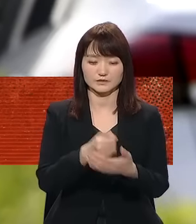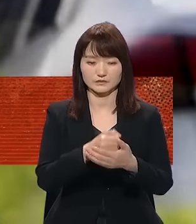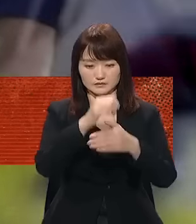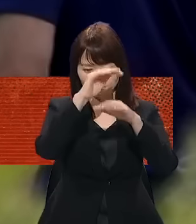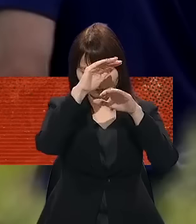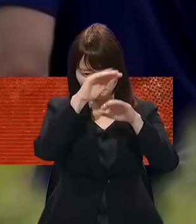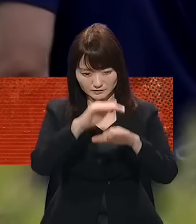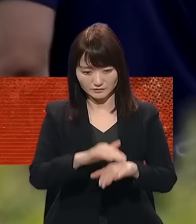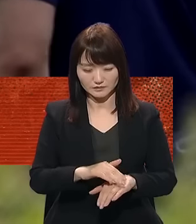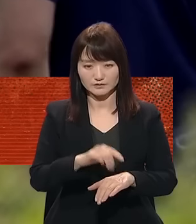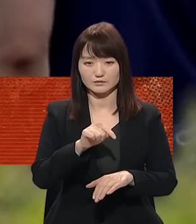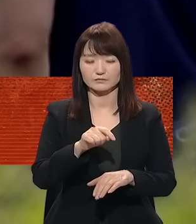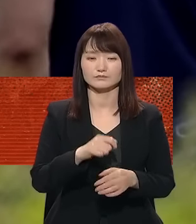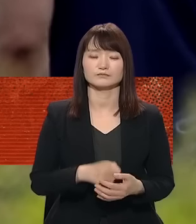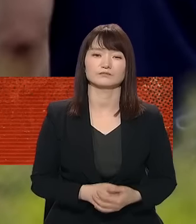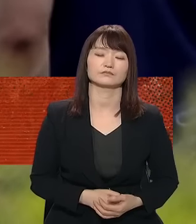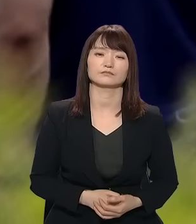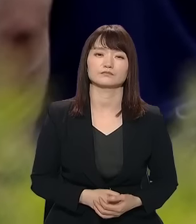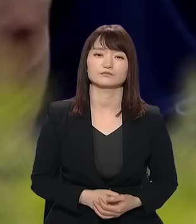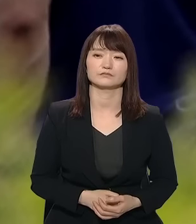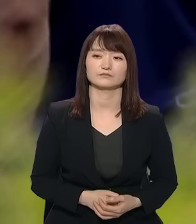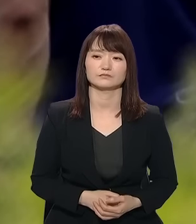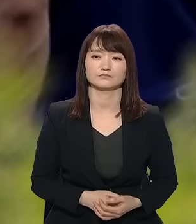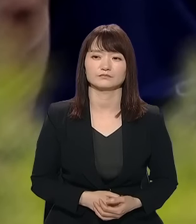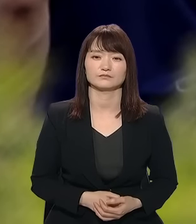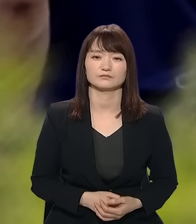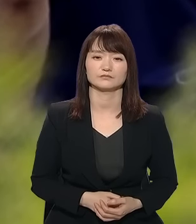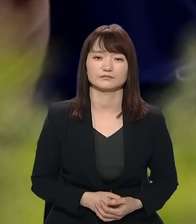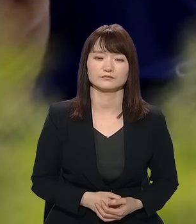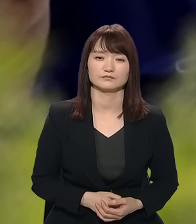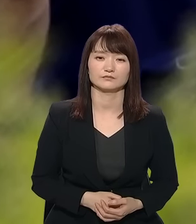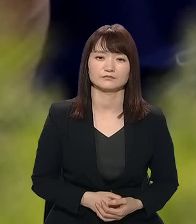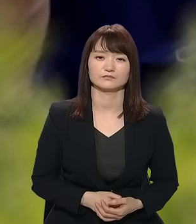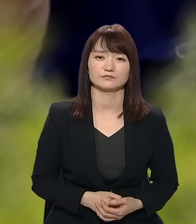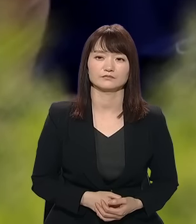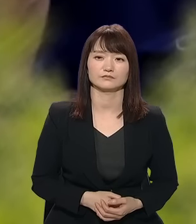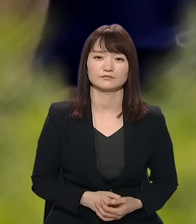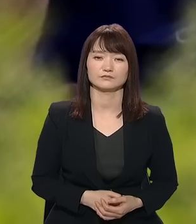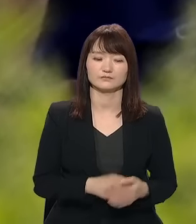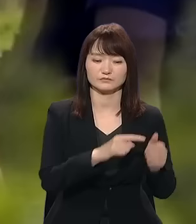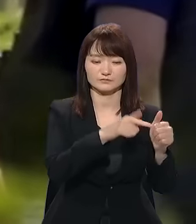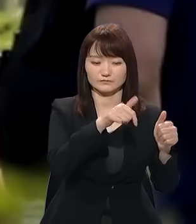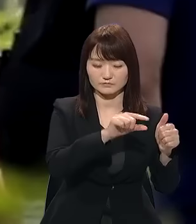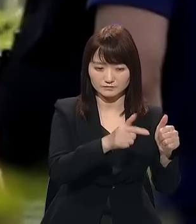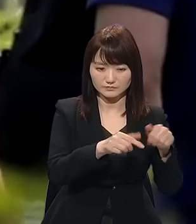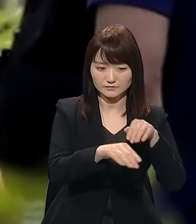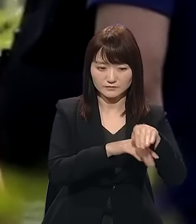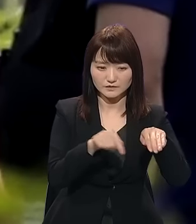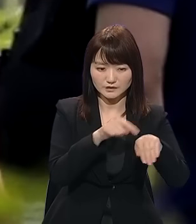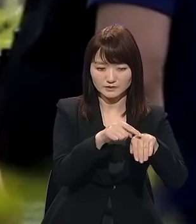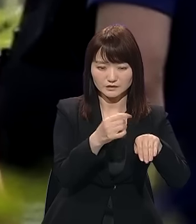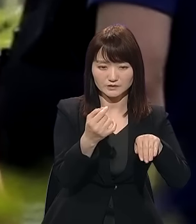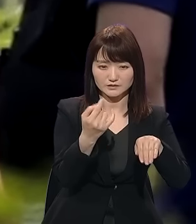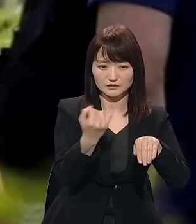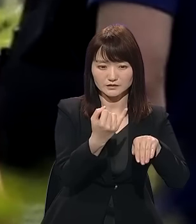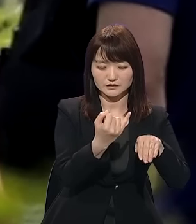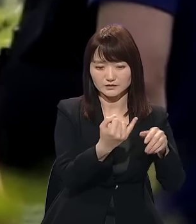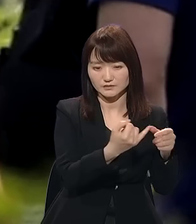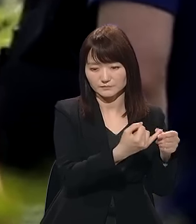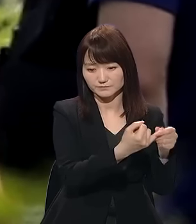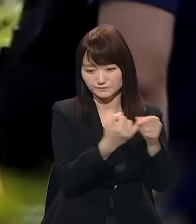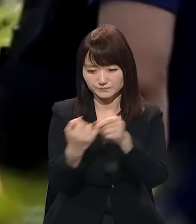내용들을 우리가 그 기초로 해서 말씀드리면 처음에 이제 가해자 권씨가 차량에서 피해자를 끌어내리고